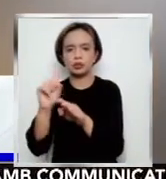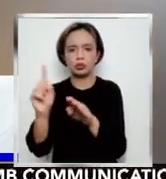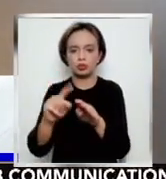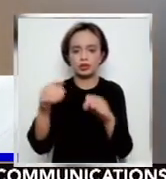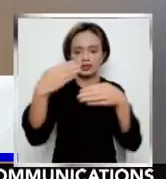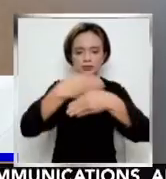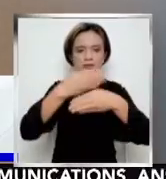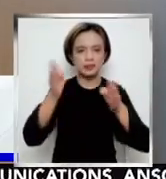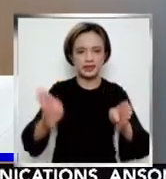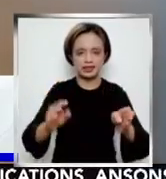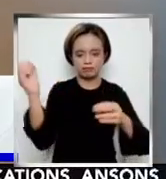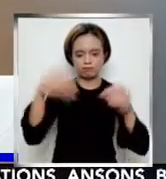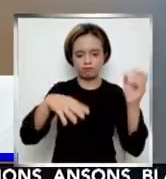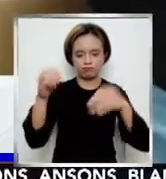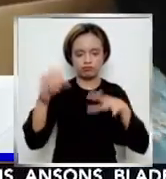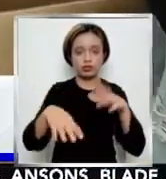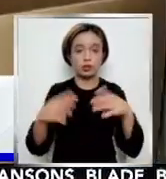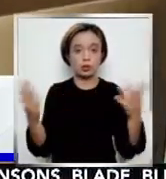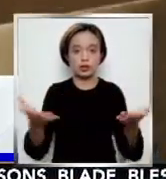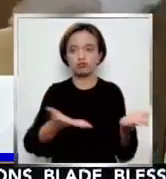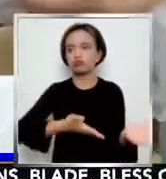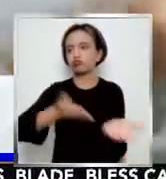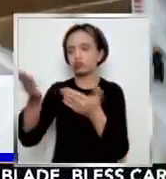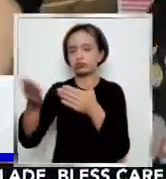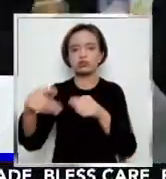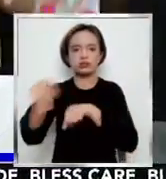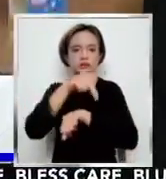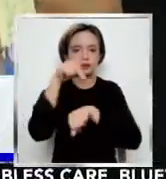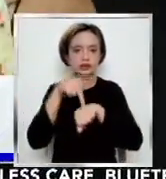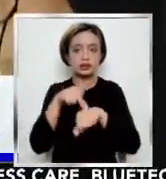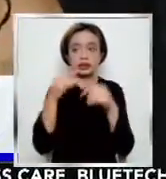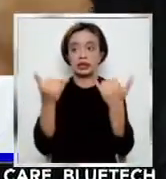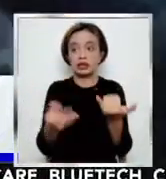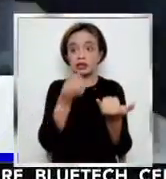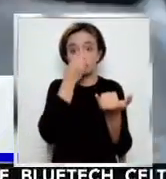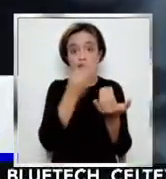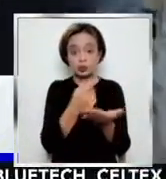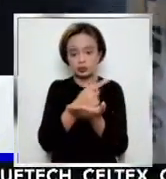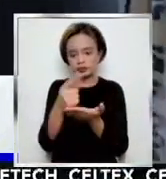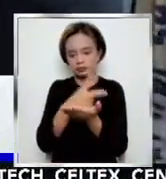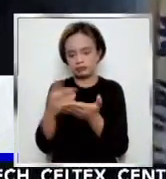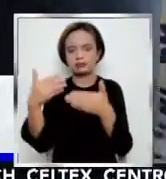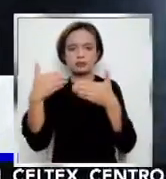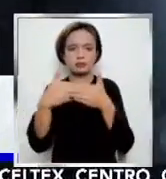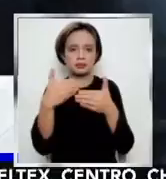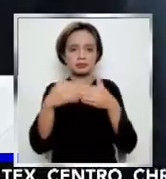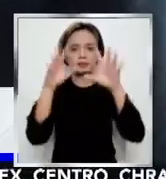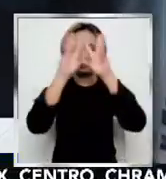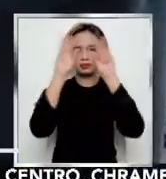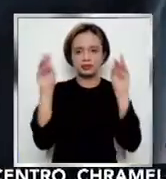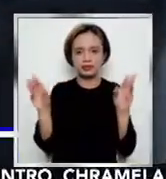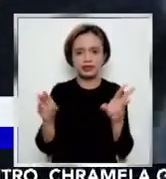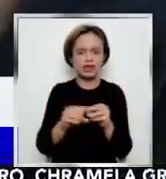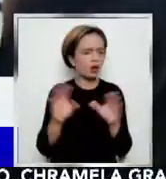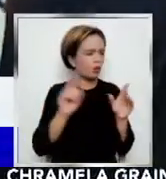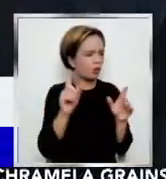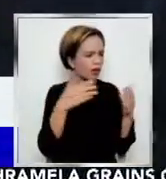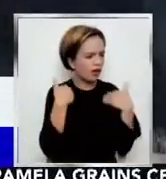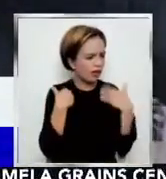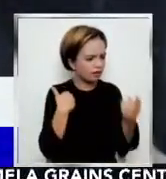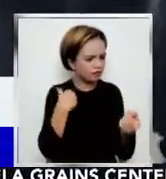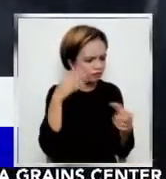nila sa mga kaanak sa Pilipinas ngayong ilang linggo na lang magpapasko na. Anong laman yan, ma? Ay, chocolate